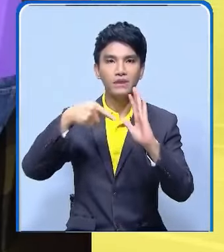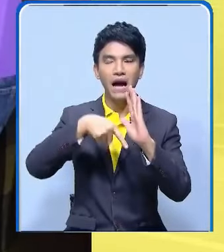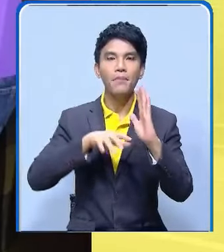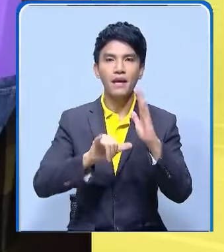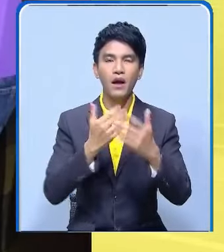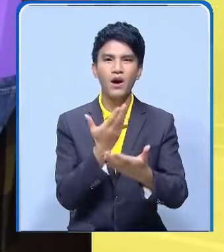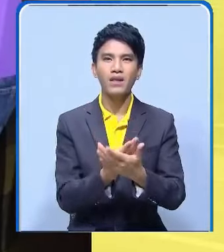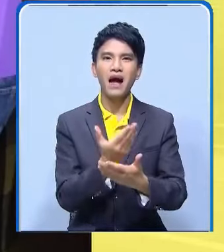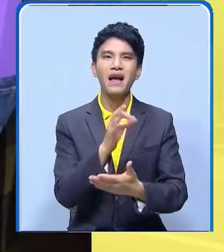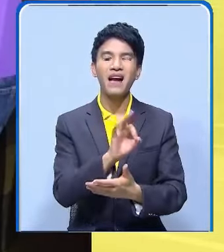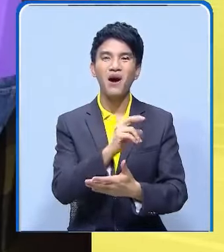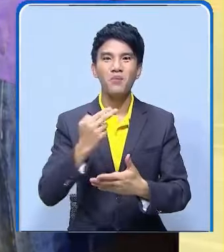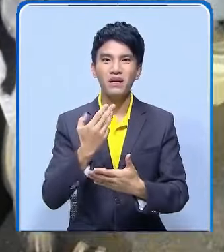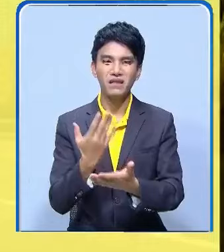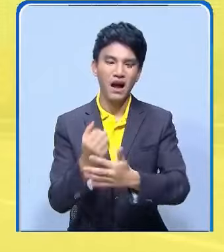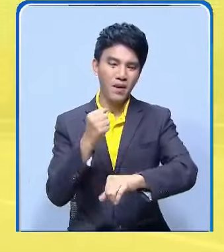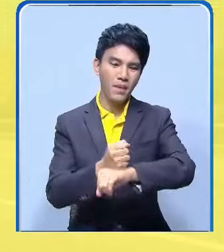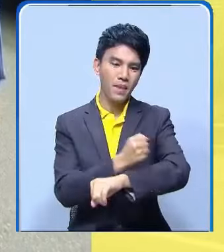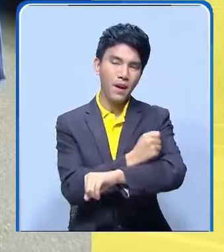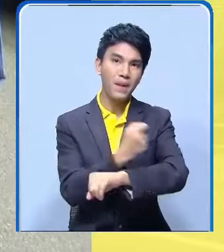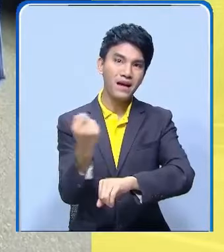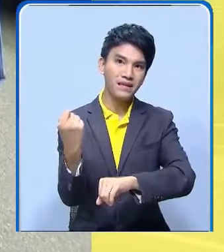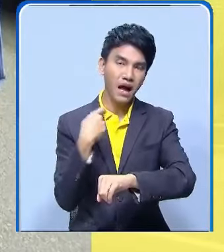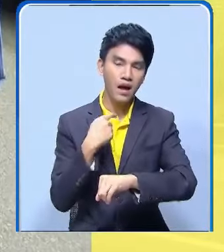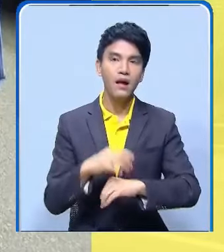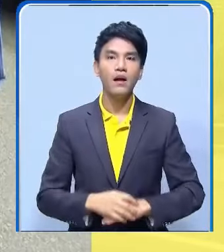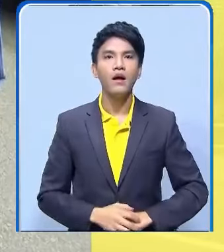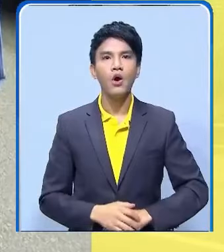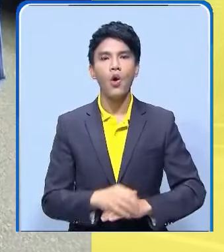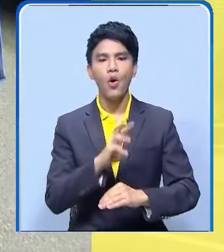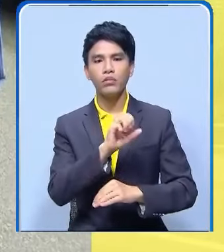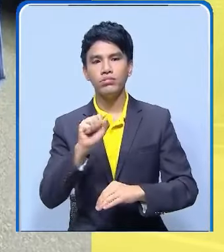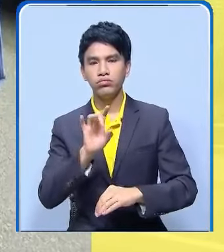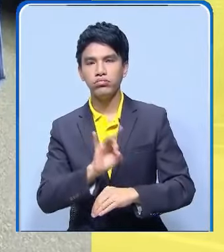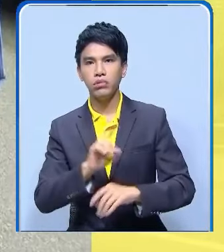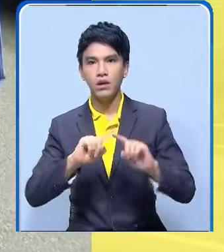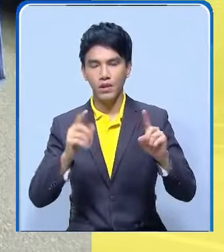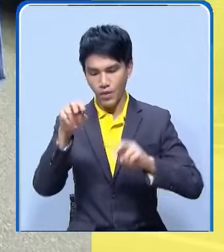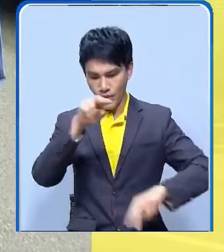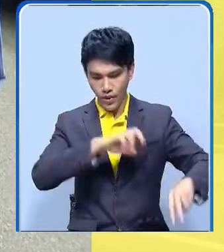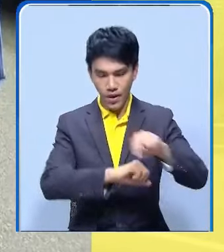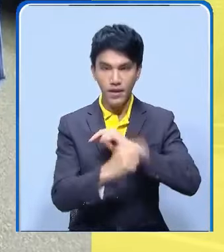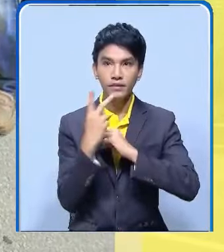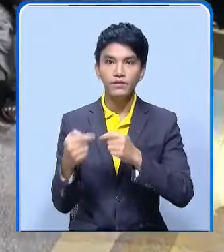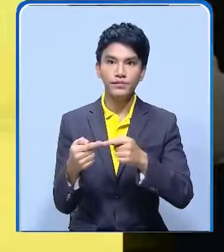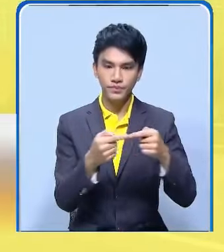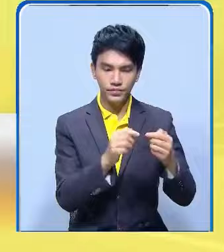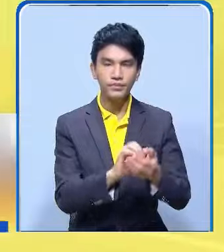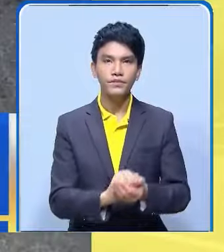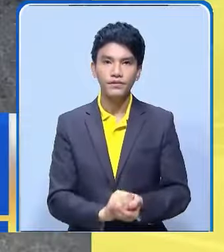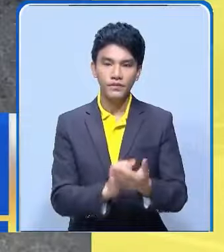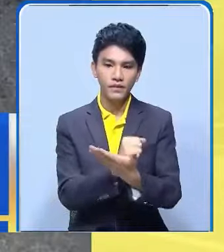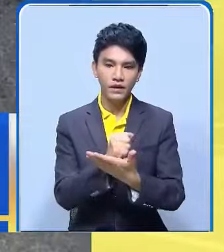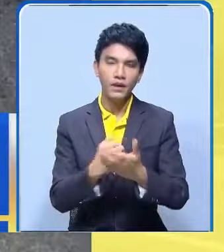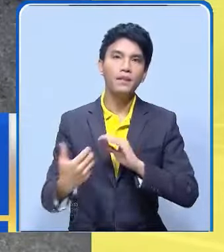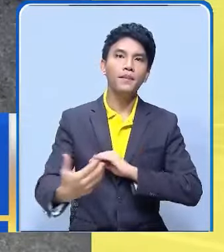กับเงิน 990,000บาทเป็นค่าจ้างค่ะมาแล้วก็ไม่ได้แค่ 600,000เม็ดเท่านั้นนะครับเพราะว่าเจ้าหน้าที่ก็ขยายผลต่อไปยึดยาบ้า